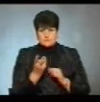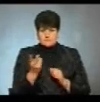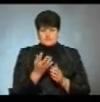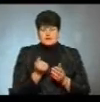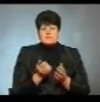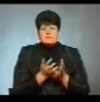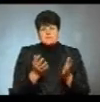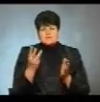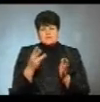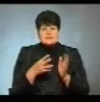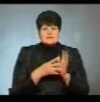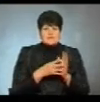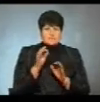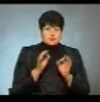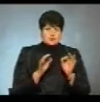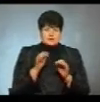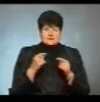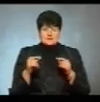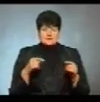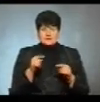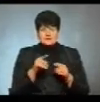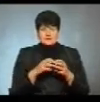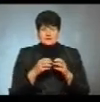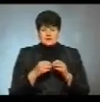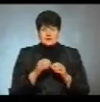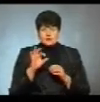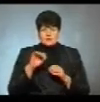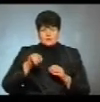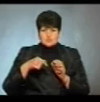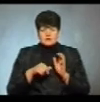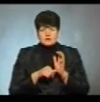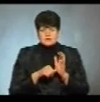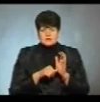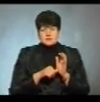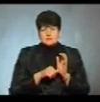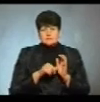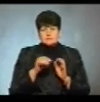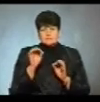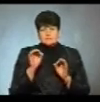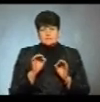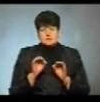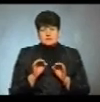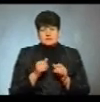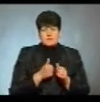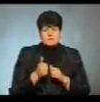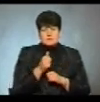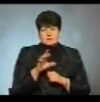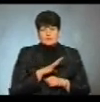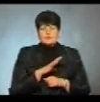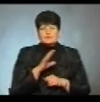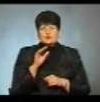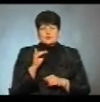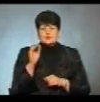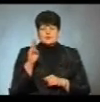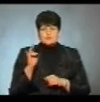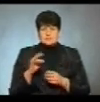більше 39%. Різниця їхніх результатів – 0,64. Попереду Ющенко. За результатами